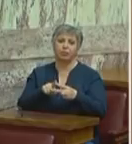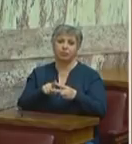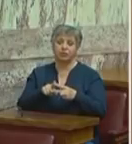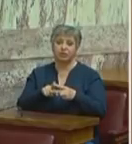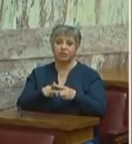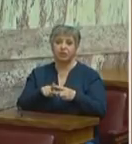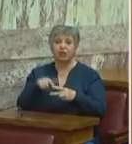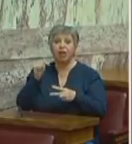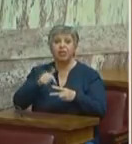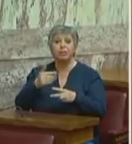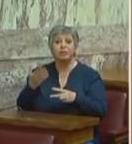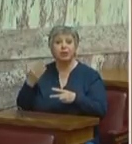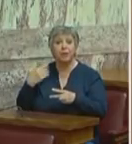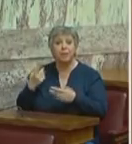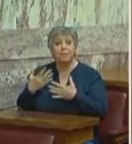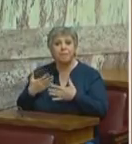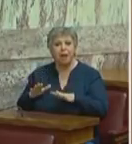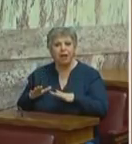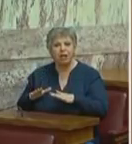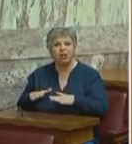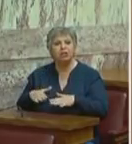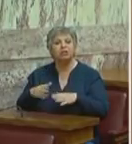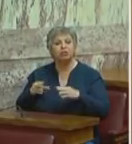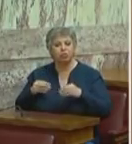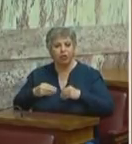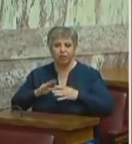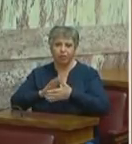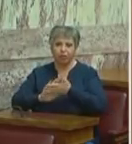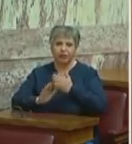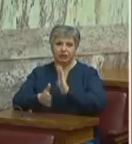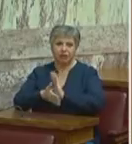εθνική γραμμή στο ζήτημα αυτό.